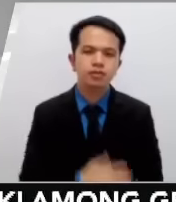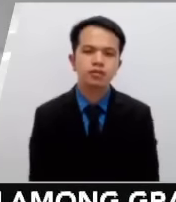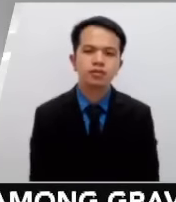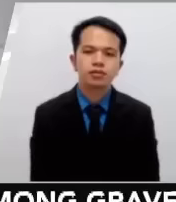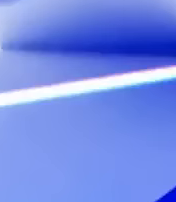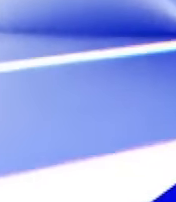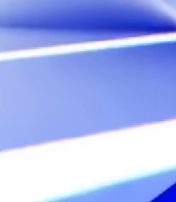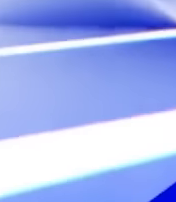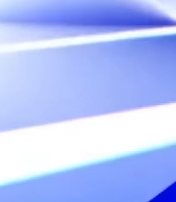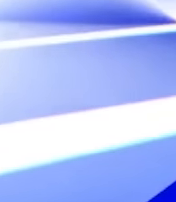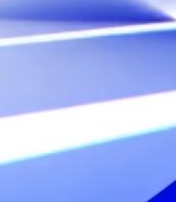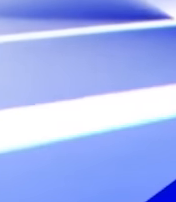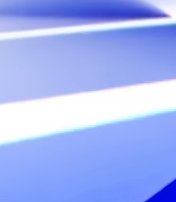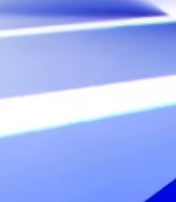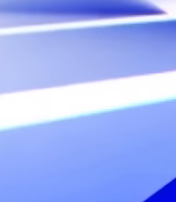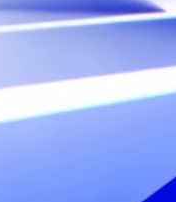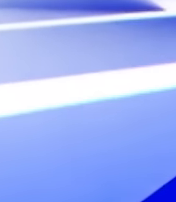Integrated News.